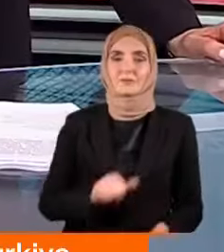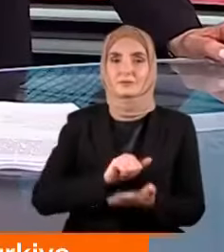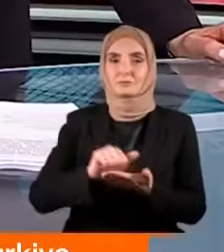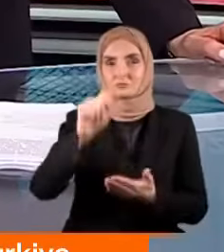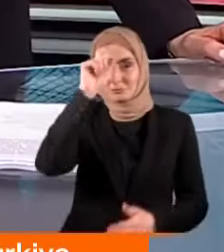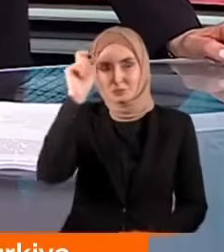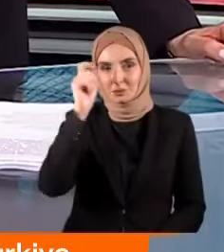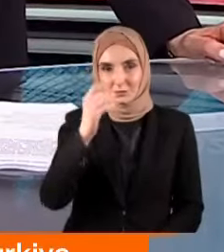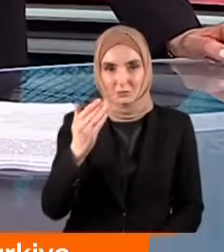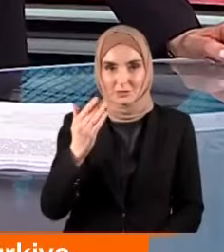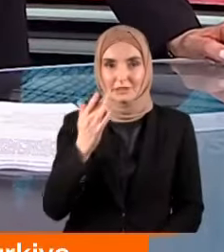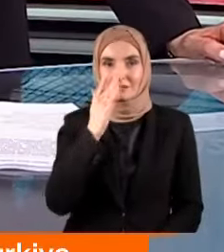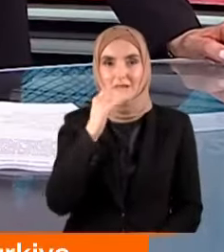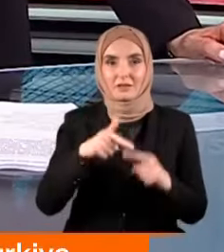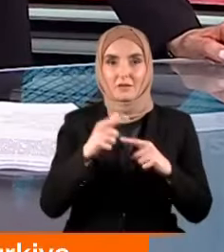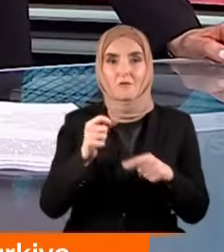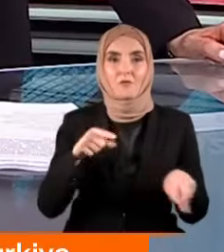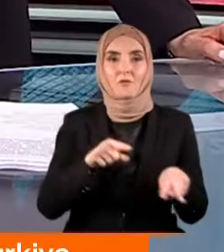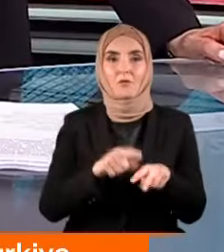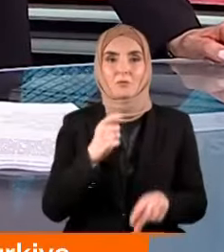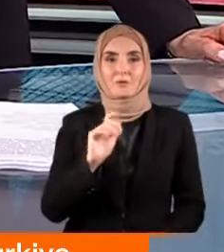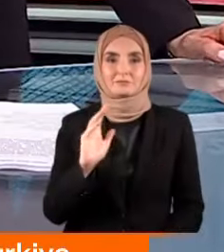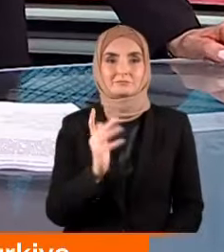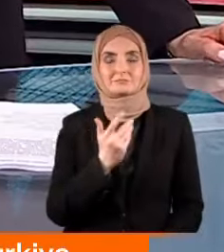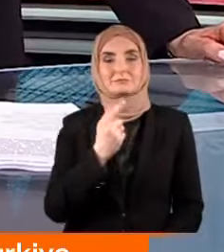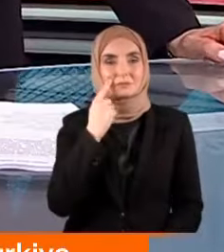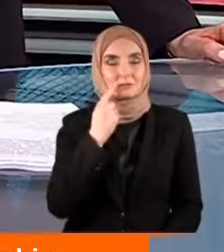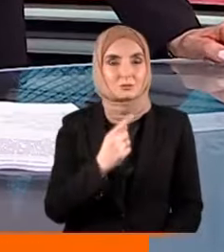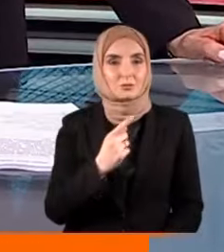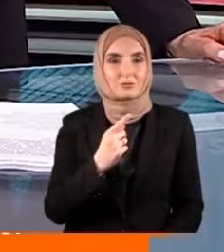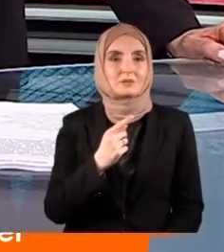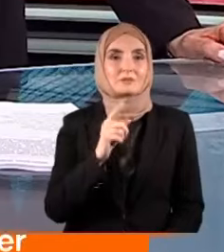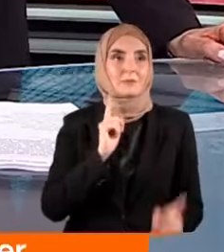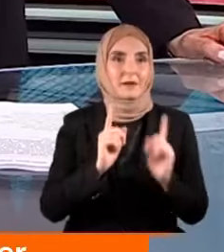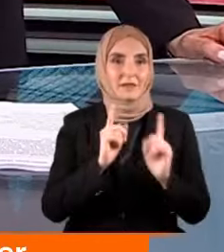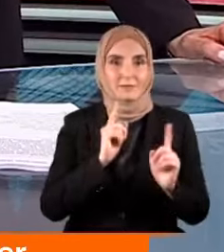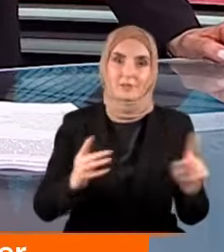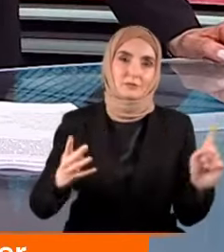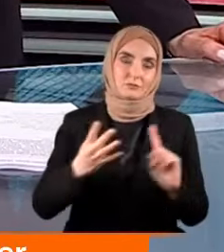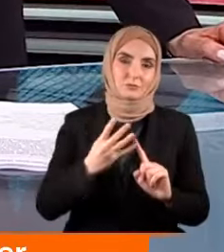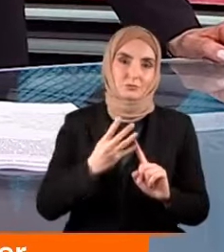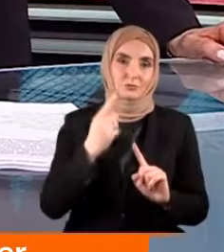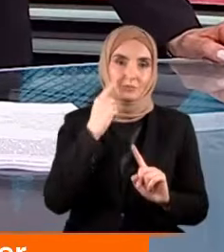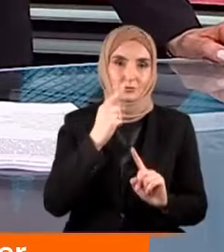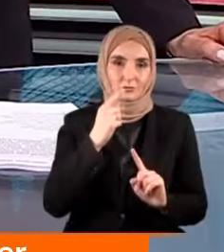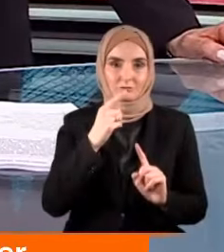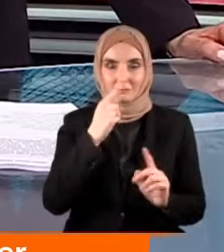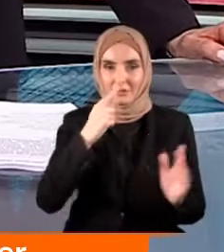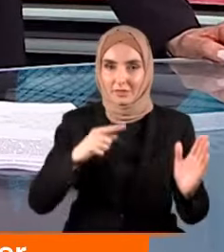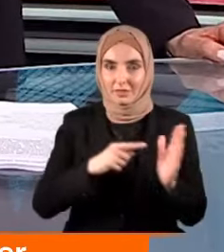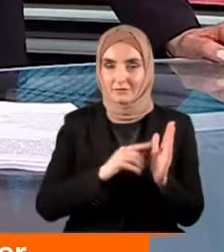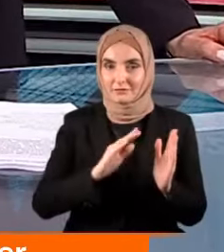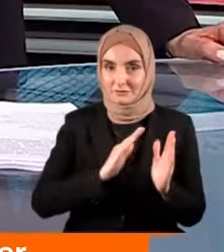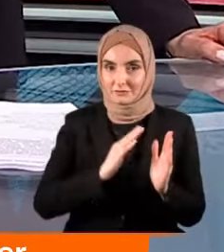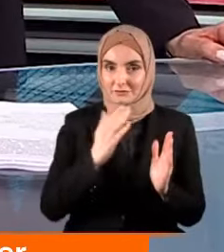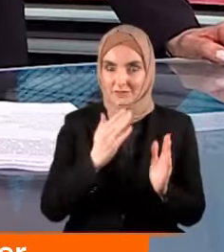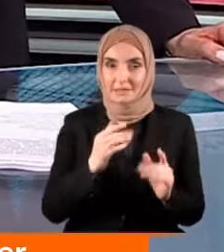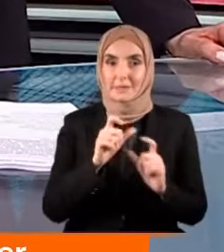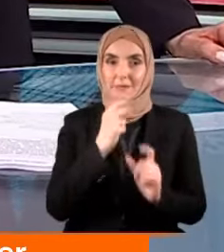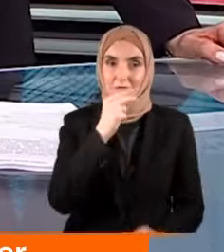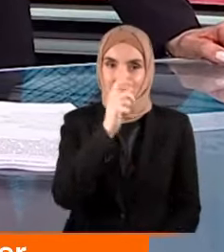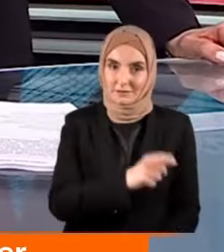Tüm Türkiye sahte fon vurgunu davasının 4. duruşmasına kilitlendi. Bankacı Seçil Erzan ve tuzağa çektiği futbolcular ilk kez